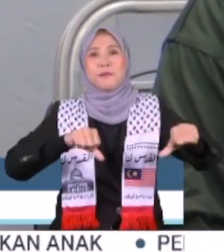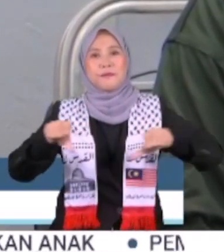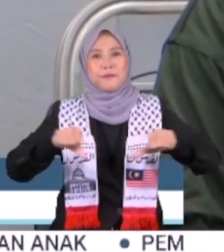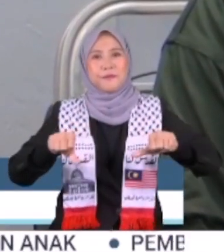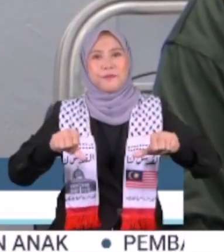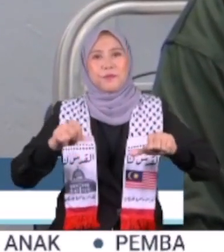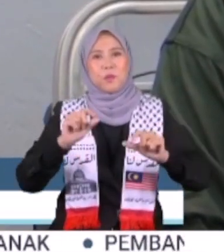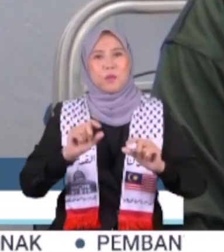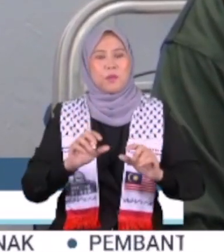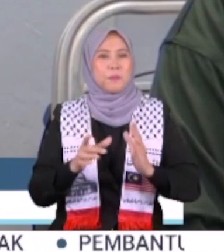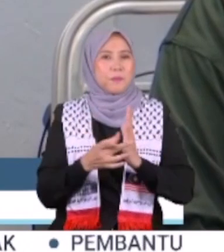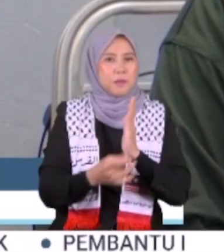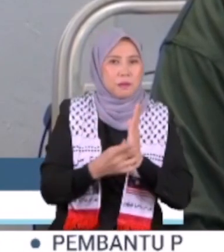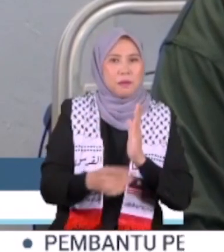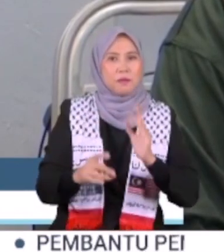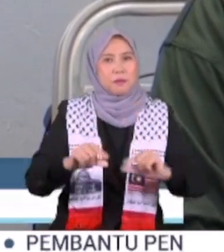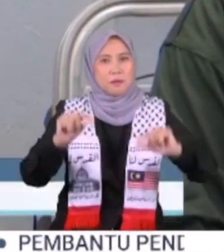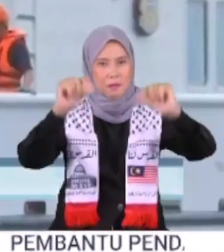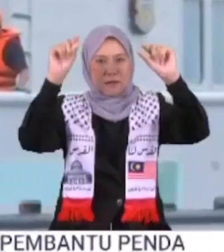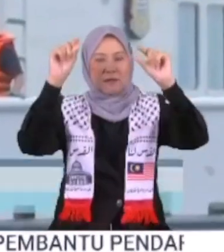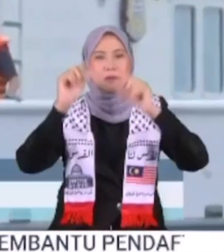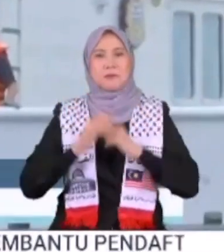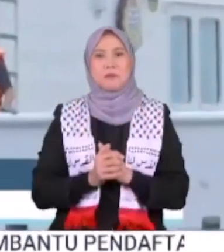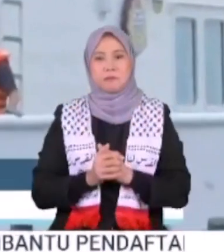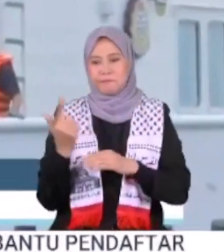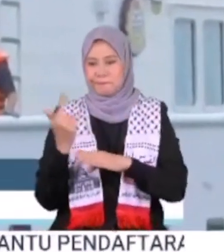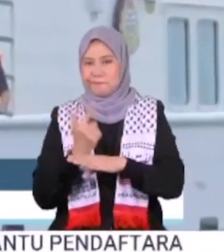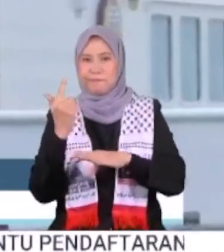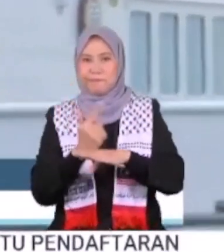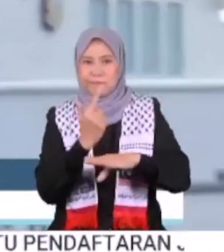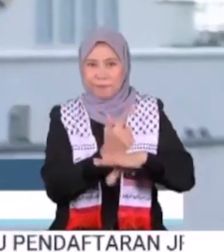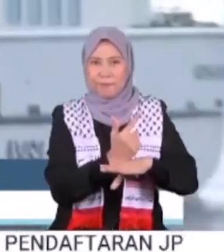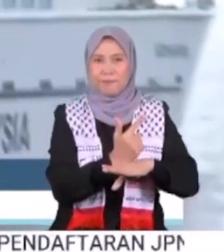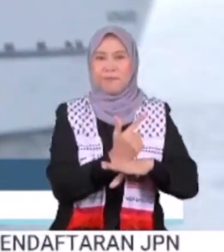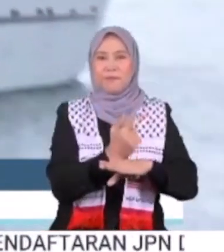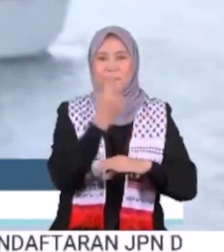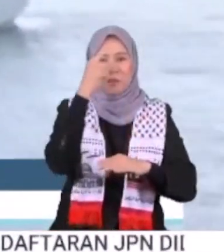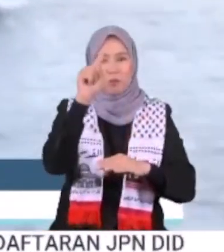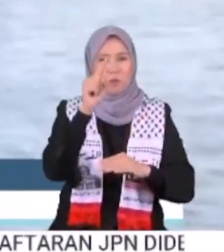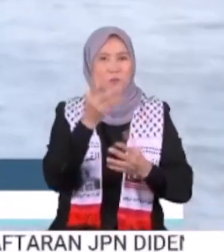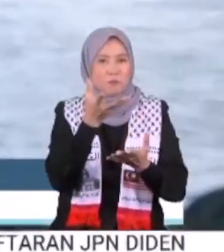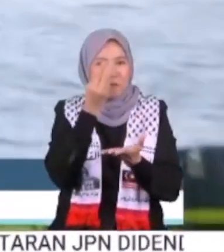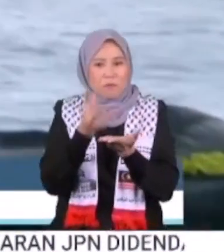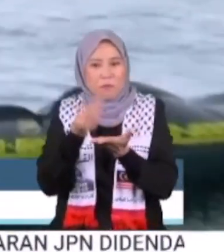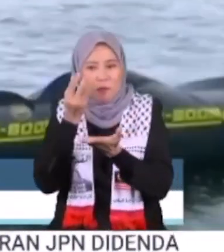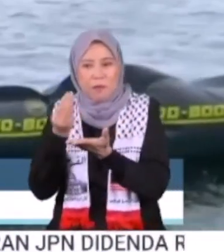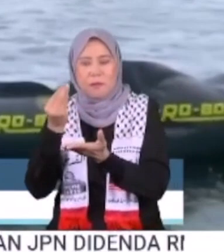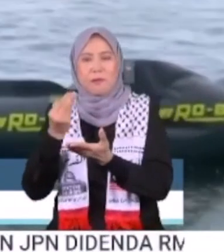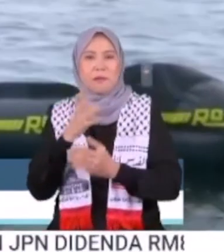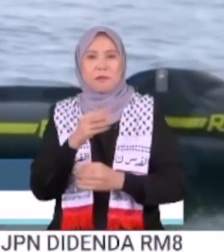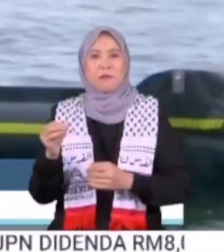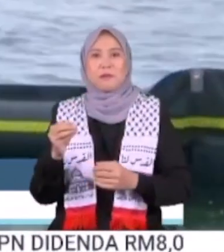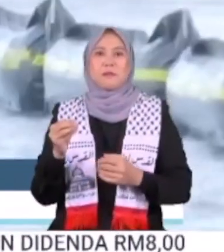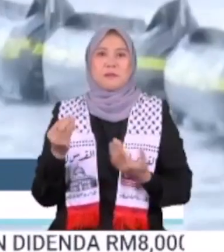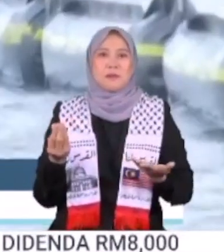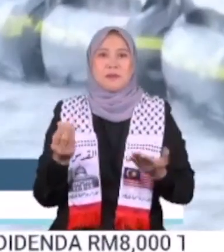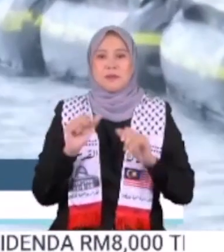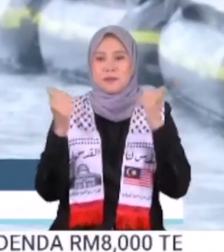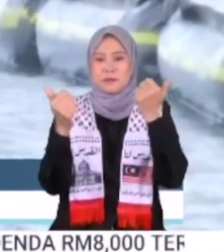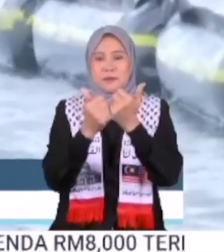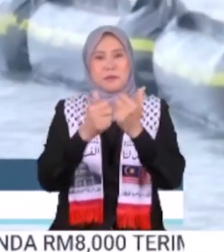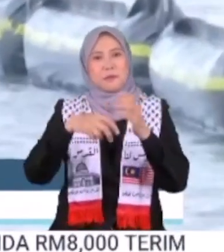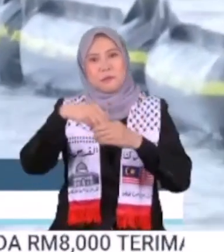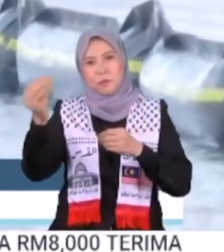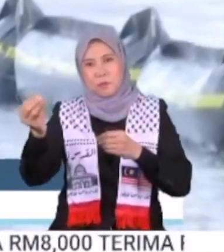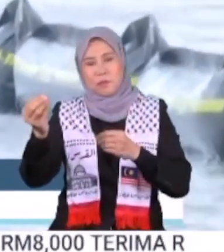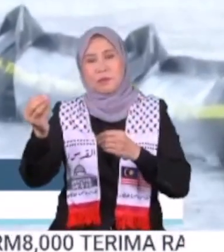dalam oil and gas. Jadi inilah tujuan kita melakukan exercise ini sebagai refresher kepada Jabatan Laut dan juga exposure kepada